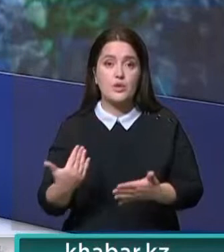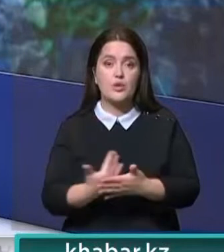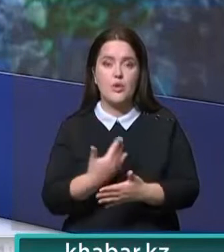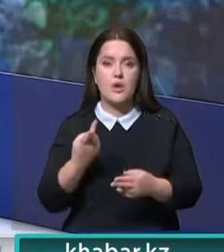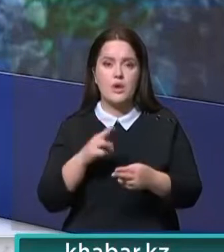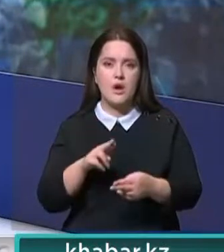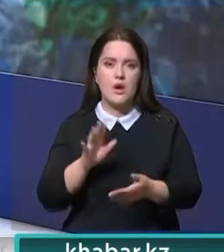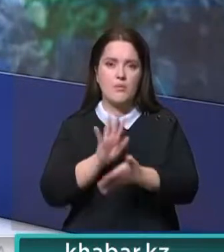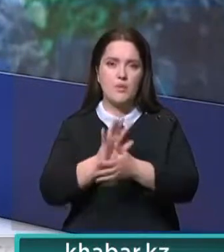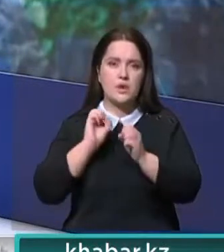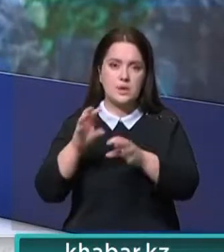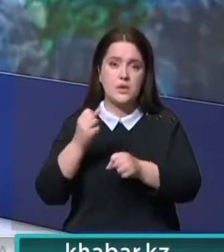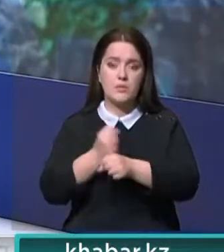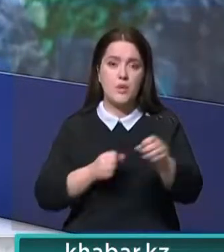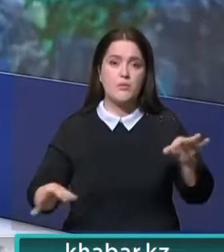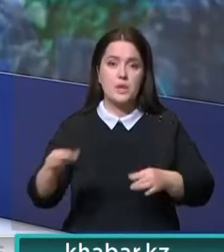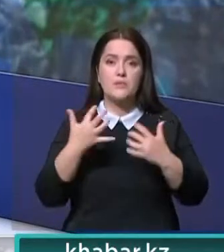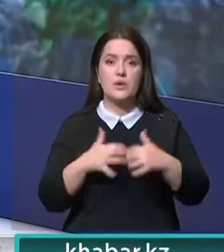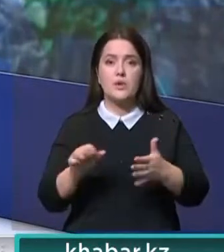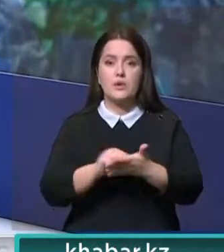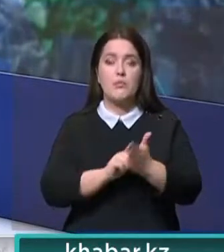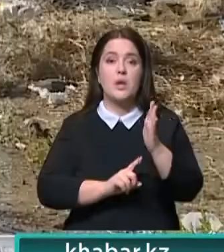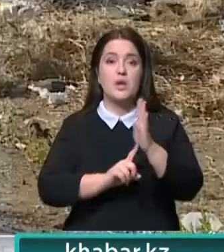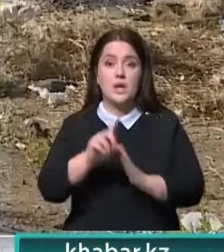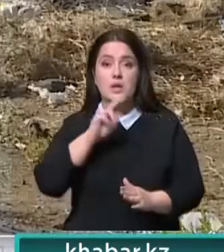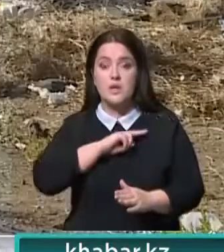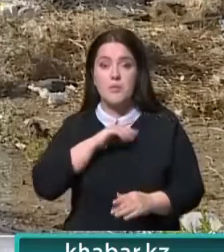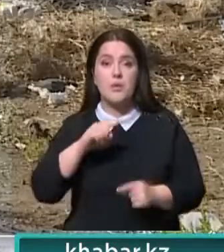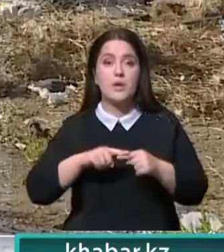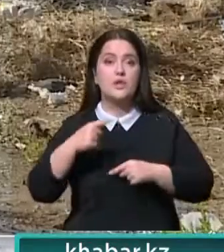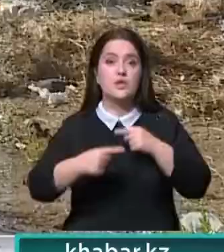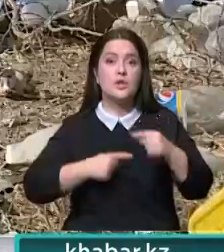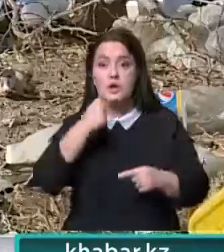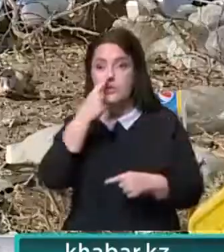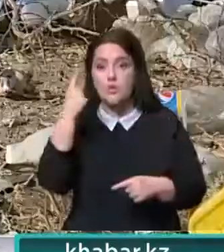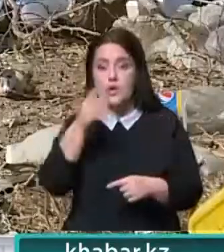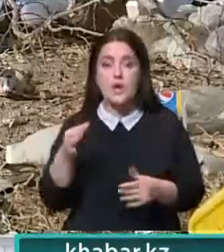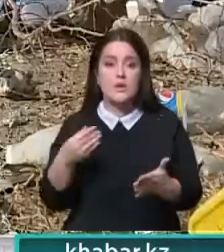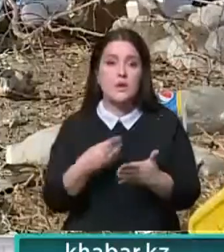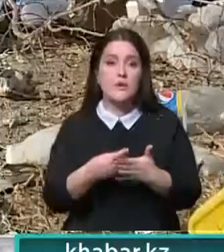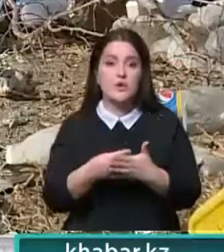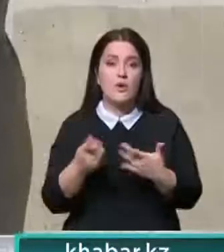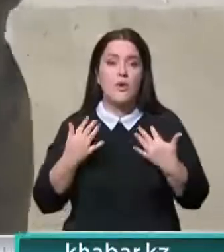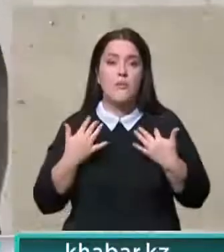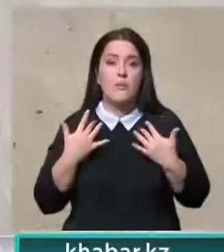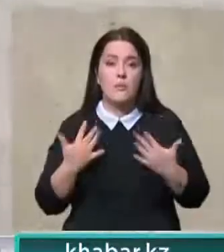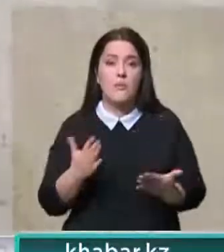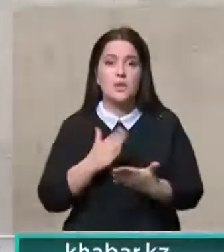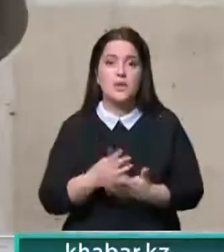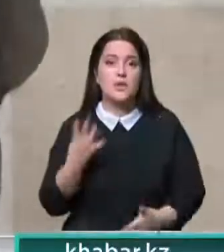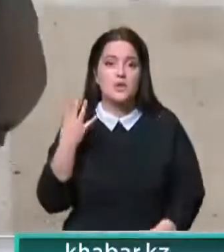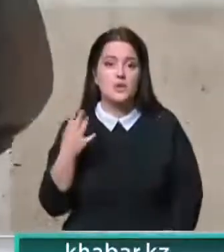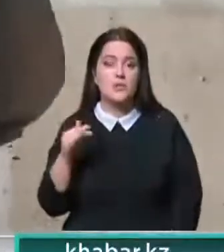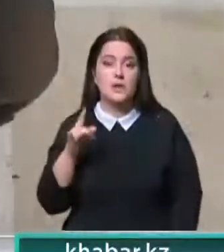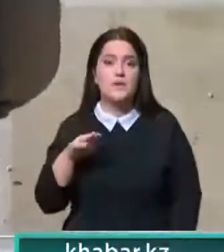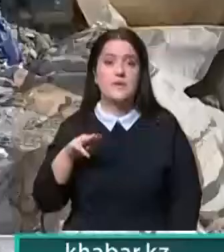для твердых бытовых отходов. Сейчас разрабатывают проектно-сметную документацию. Работы начать планируют через год. Из областного бюджета на это потребуется